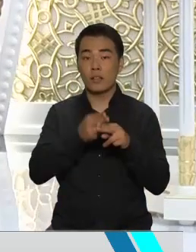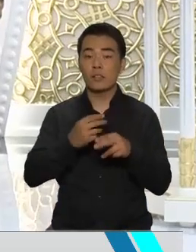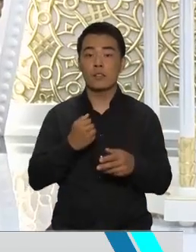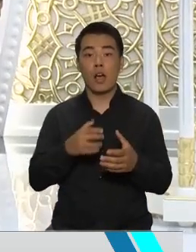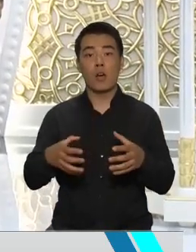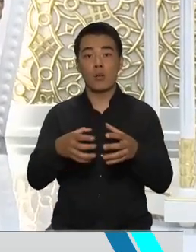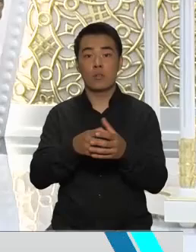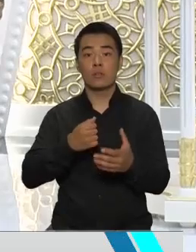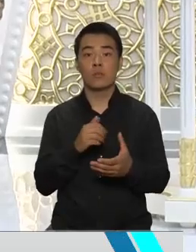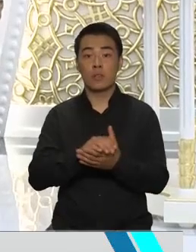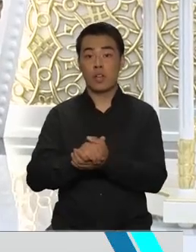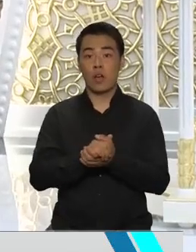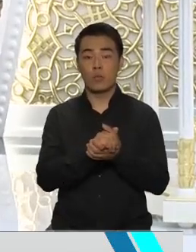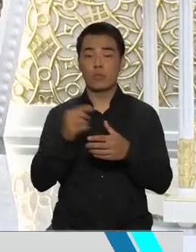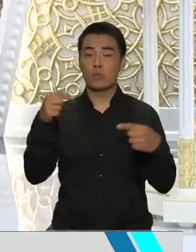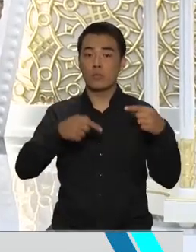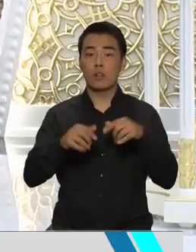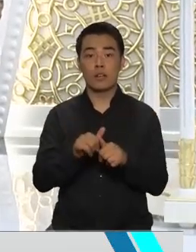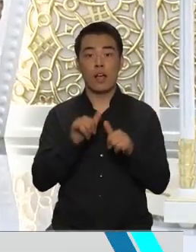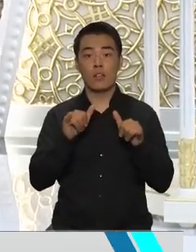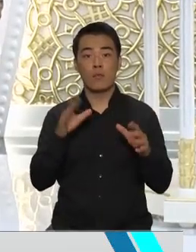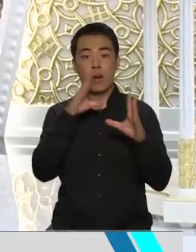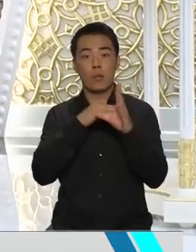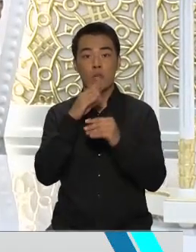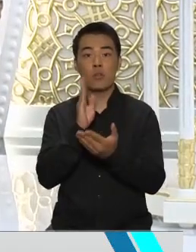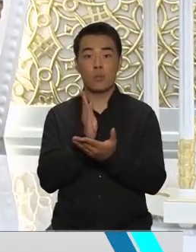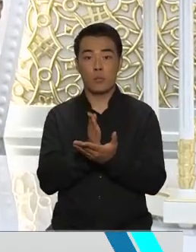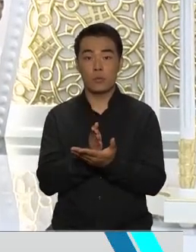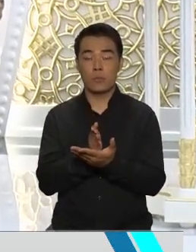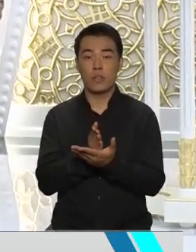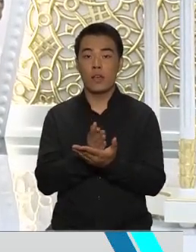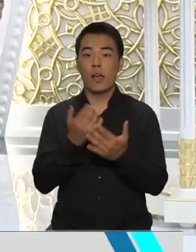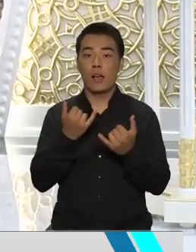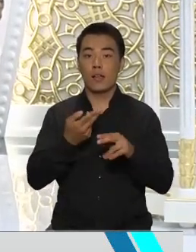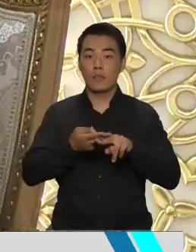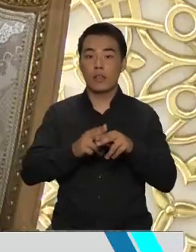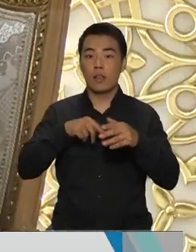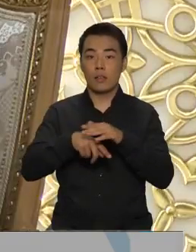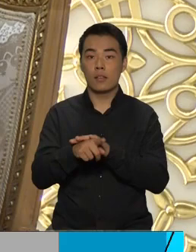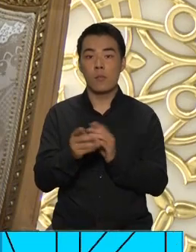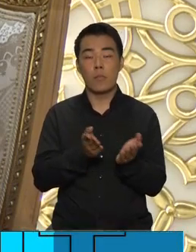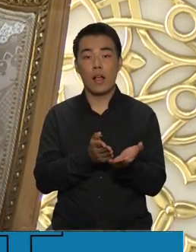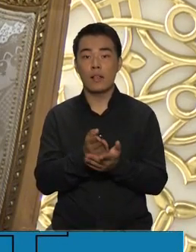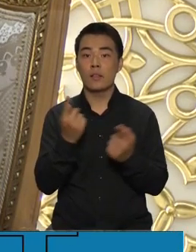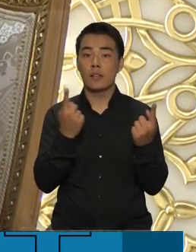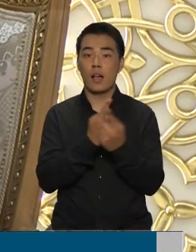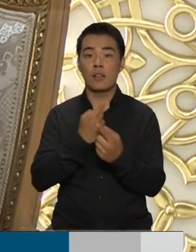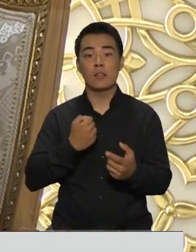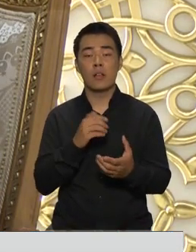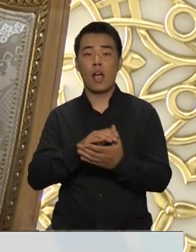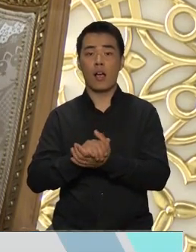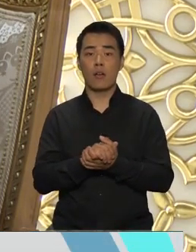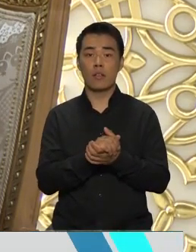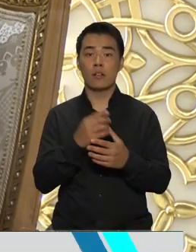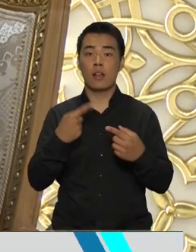арасындағы шынайы достық, қарым-қатынасты одан әрі нығайту тұрғысынан зор маңызға ие. Елдеріміз арасындағы стратегиялық серіктестік, одақтастық,